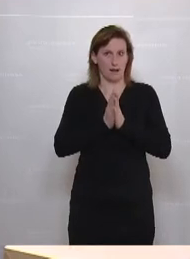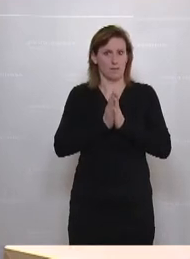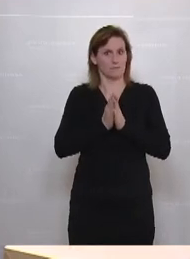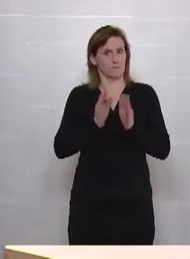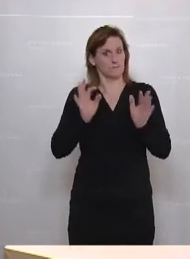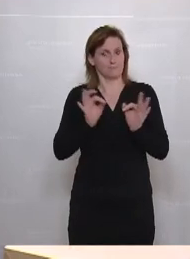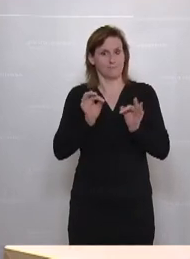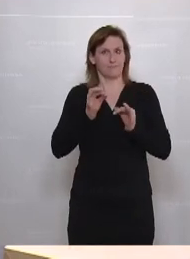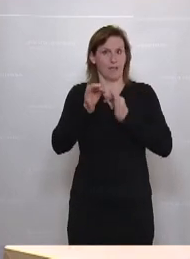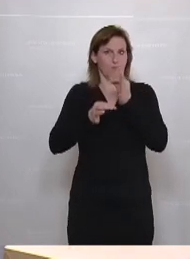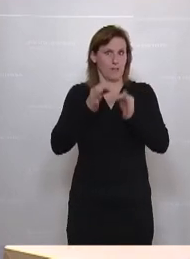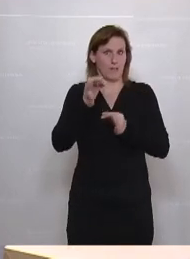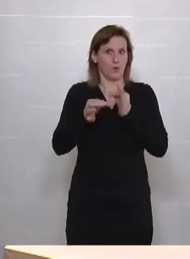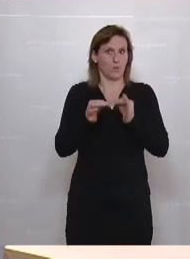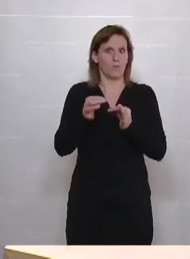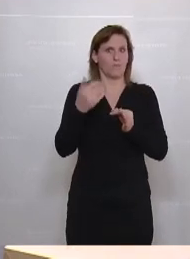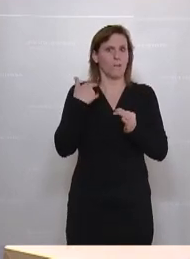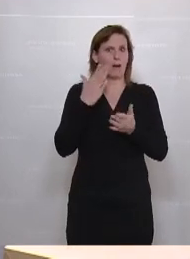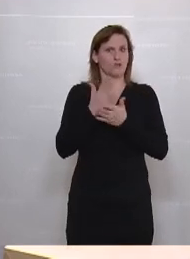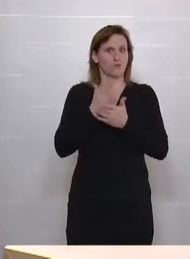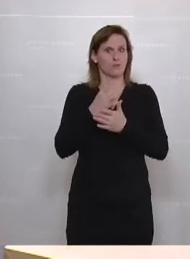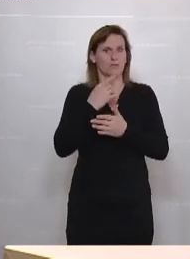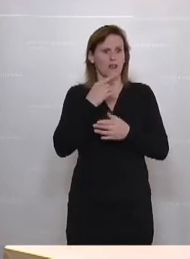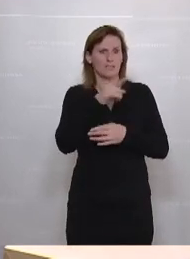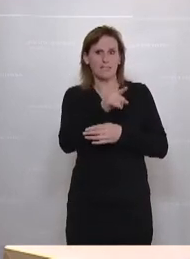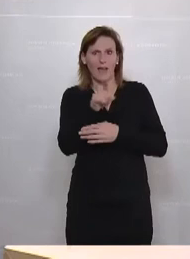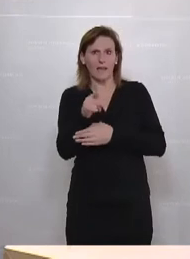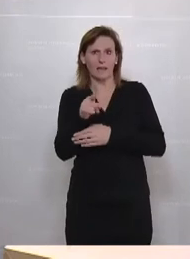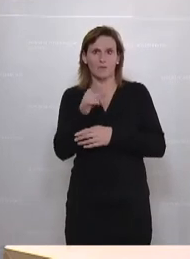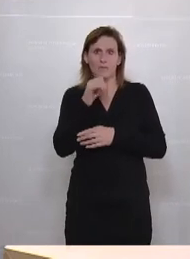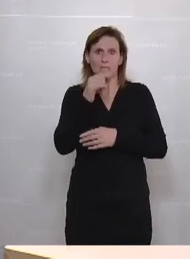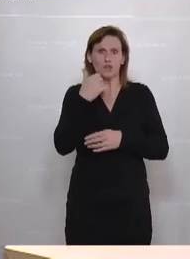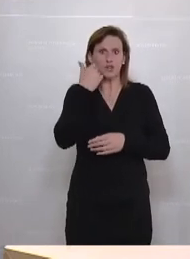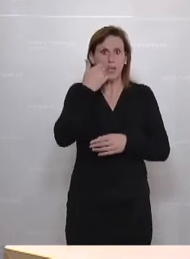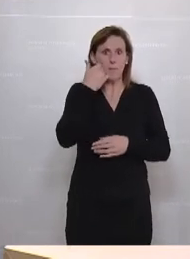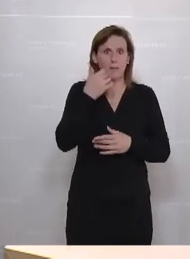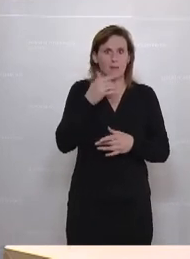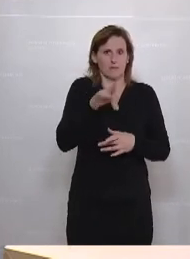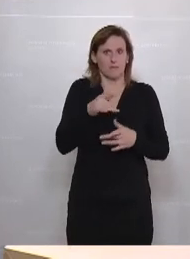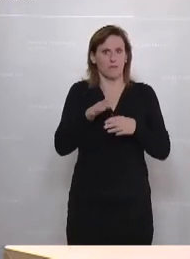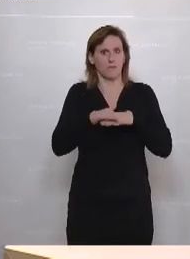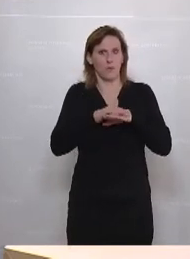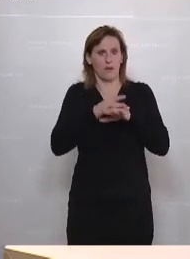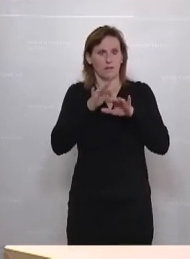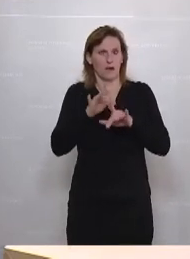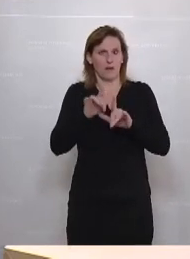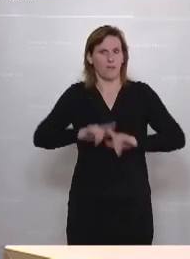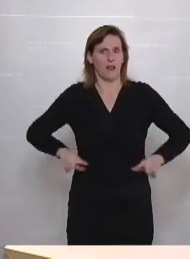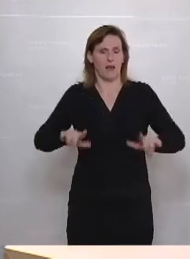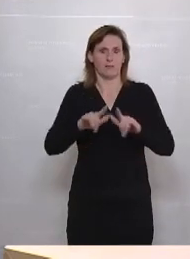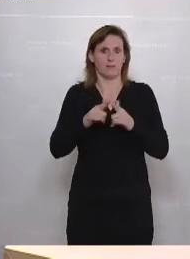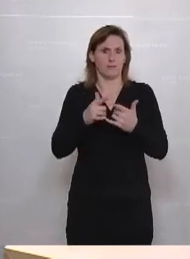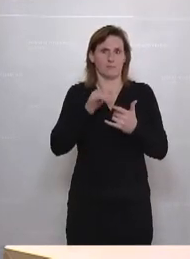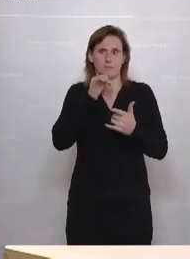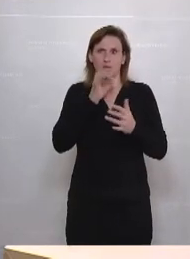Sie haben ja vorher auch von Naming und Shaming gesprochen. Ich glaube, das ist dort kein taugliches Tool, um ein Umdenken zu bewirken.